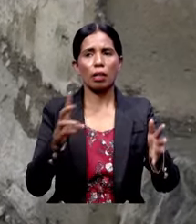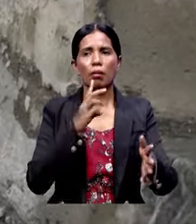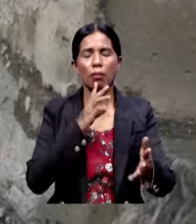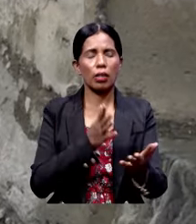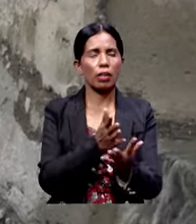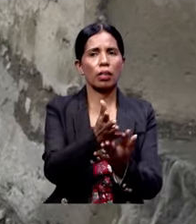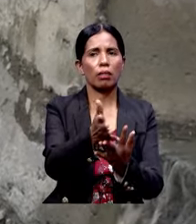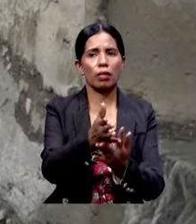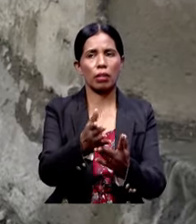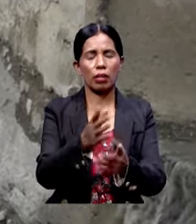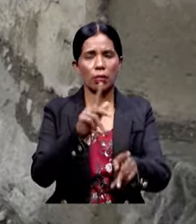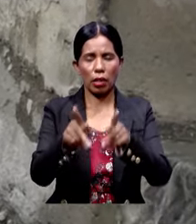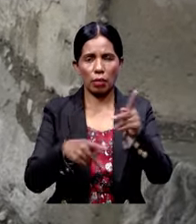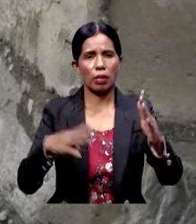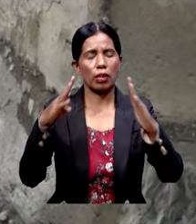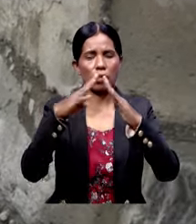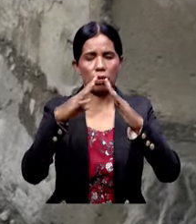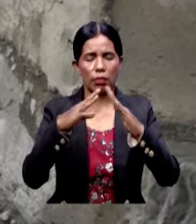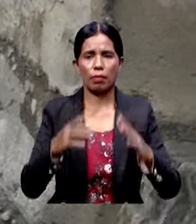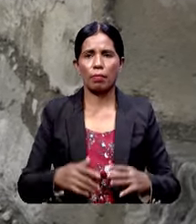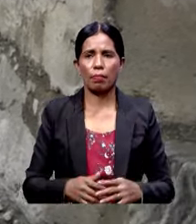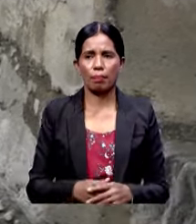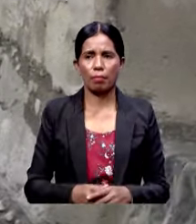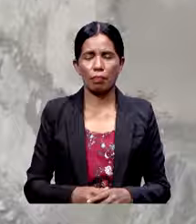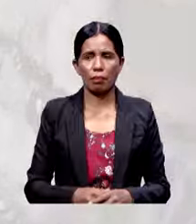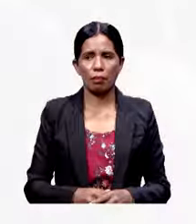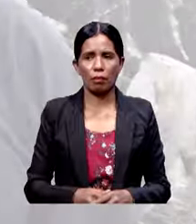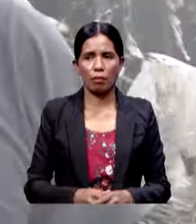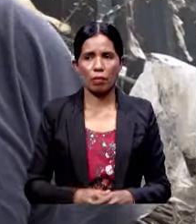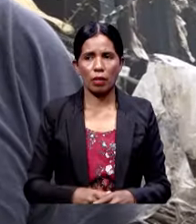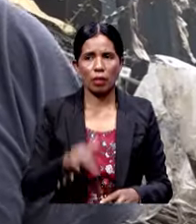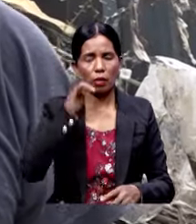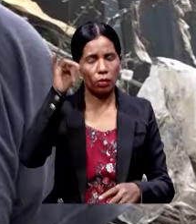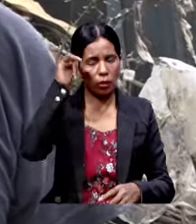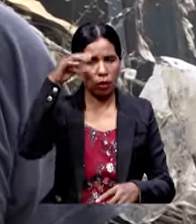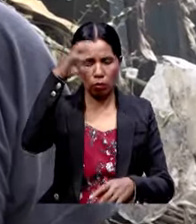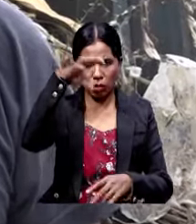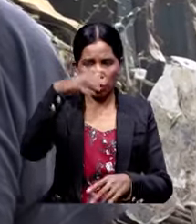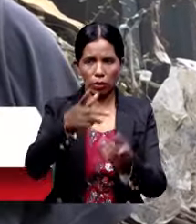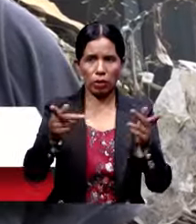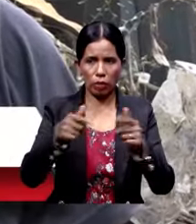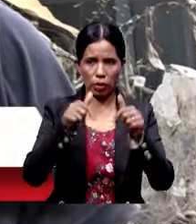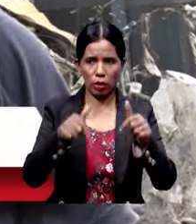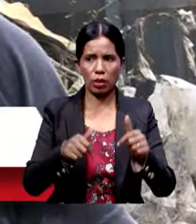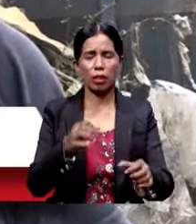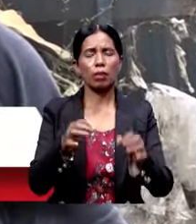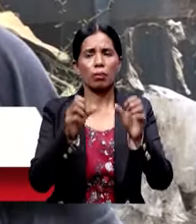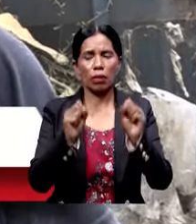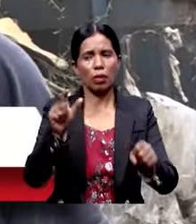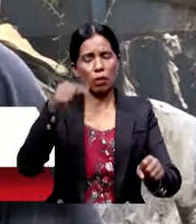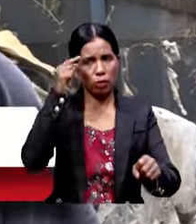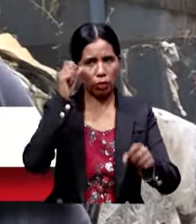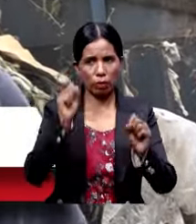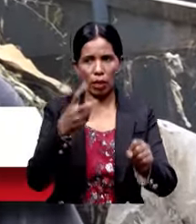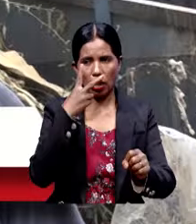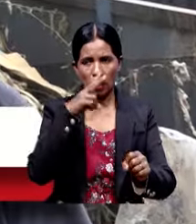tama faliba komunidade ne uma segura ne ya fatin ne tamba sebel kar gubernur bela hare ba